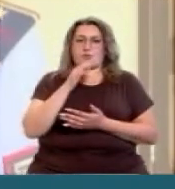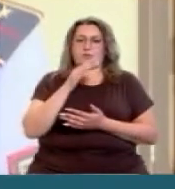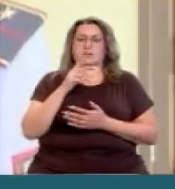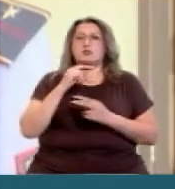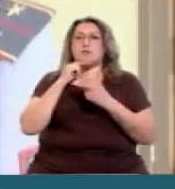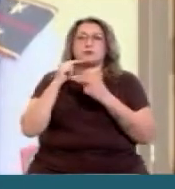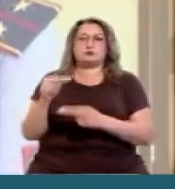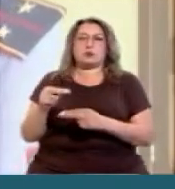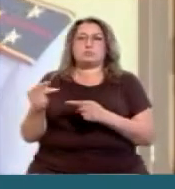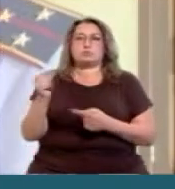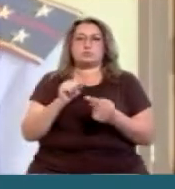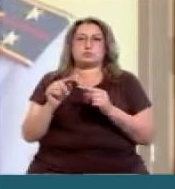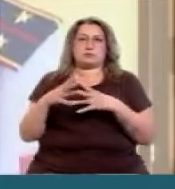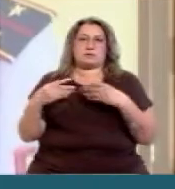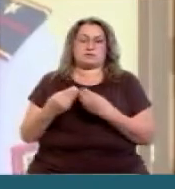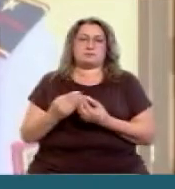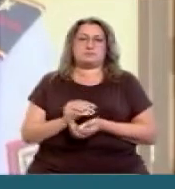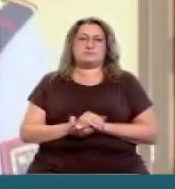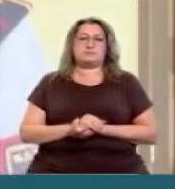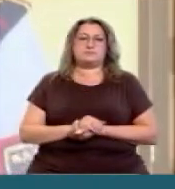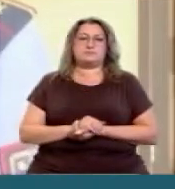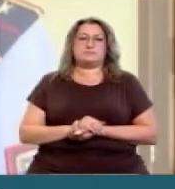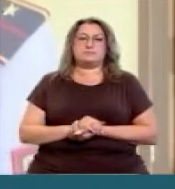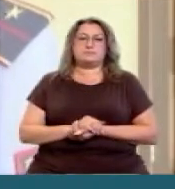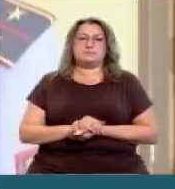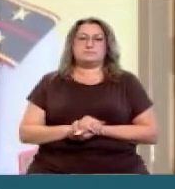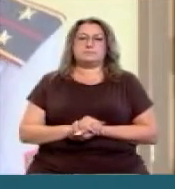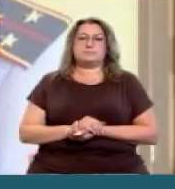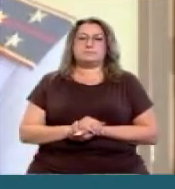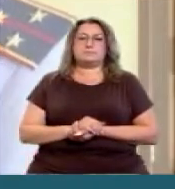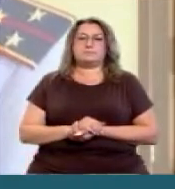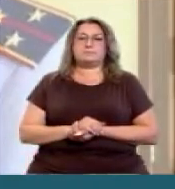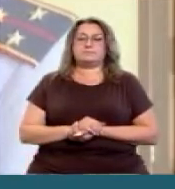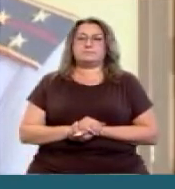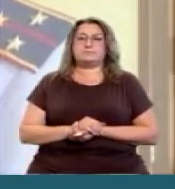жұмыста болады. Дегенмен бір сағат болса да жанұяна көңіл бөлу керек екендігін түсінгендей болдық.